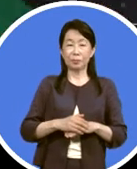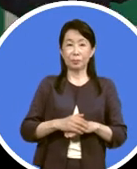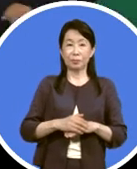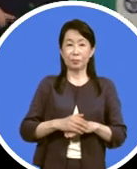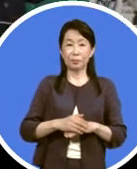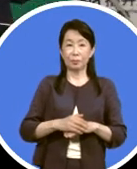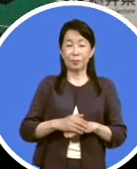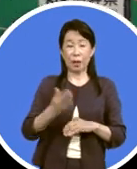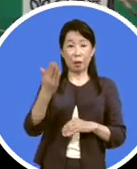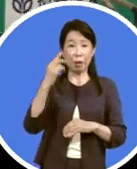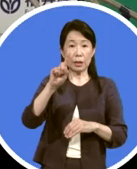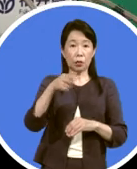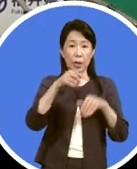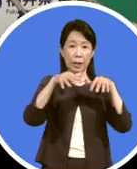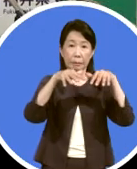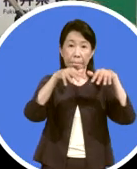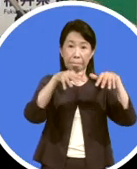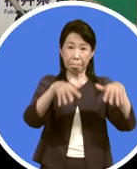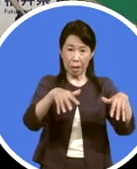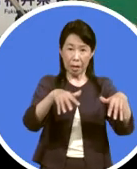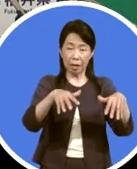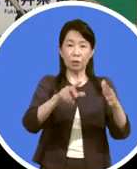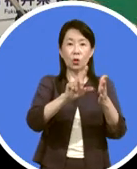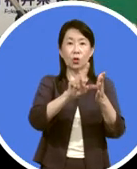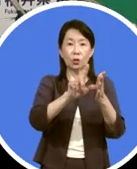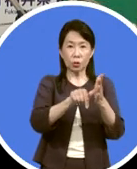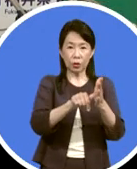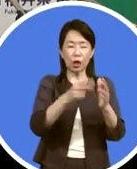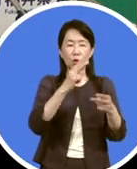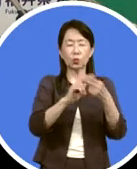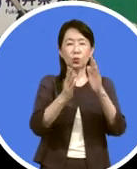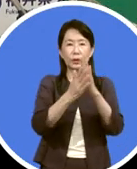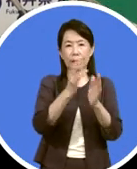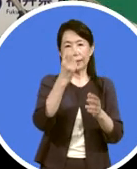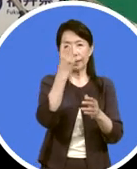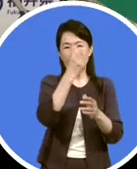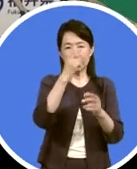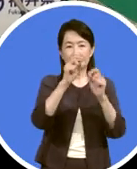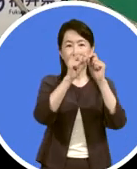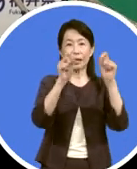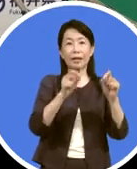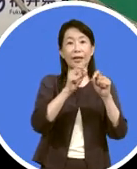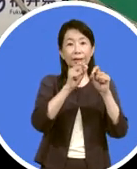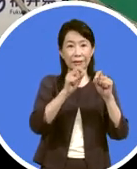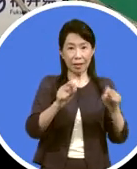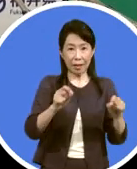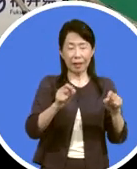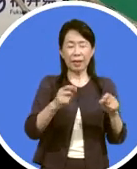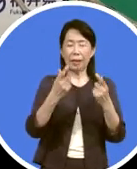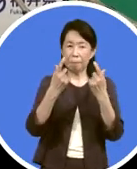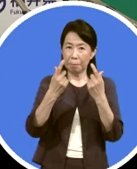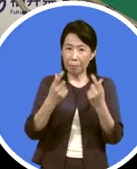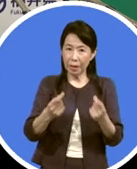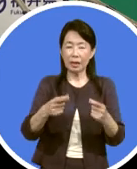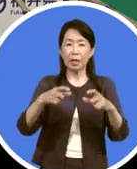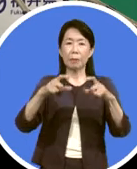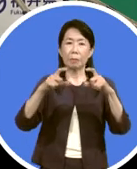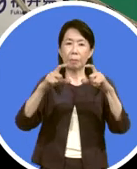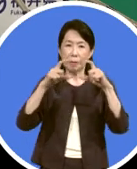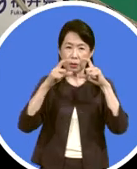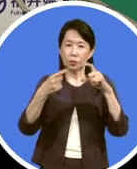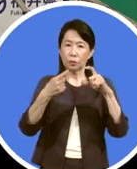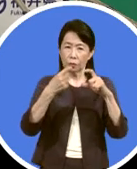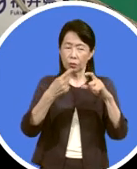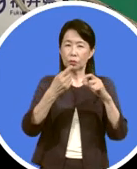最近あ第1波のですね私どもの検証これに従って見てみますとやはりですねマスク